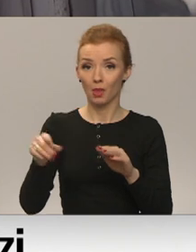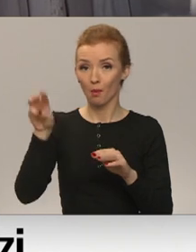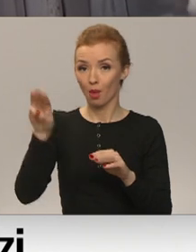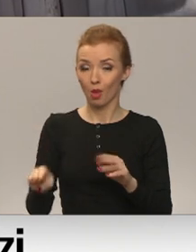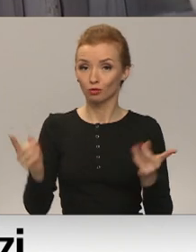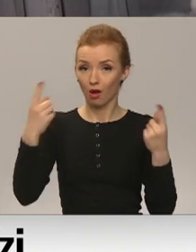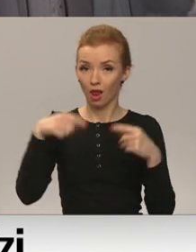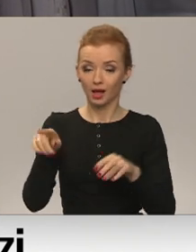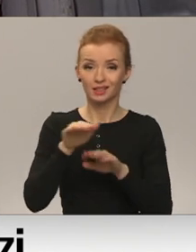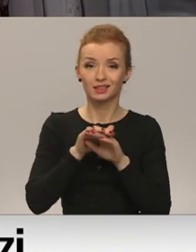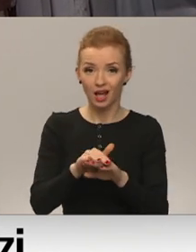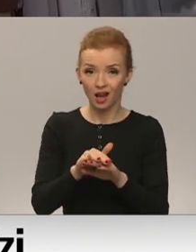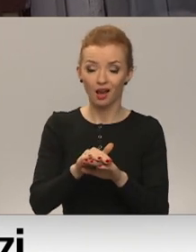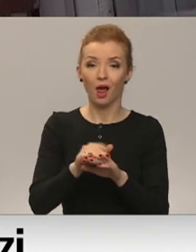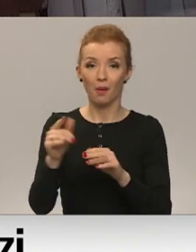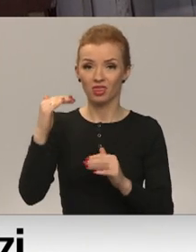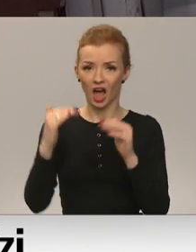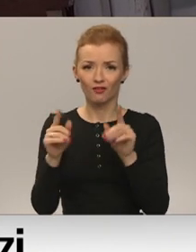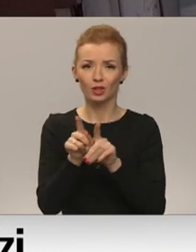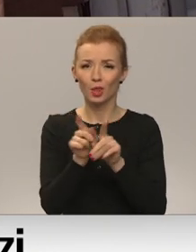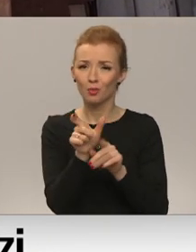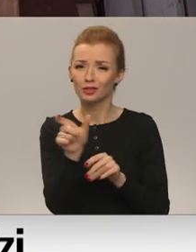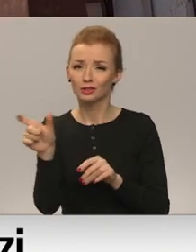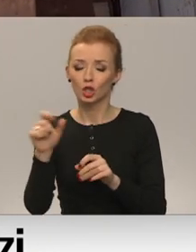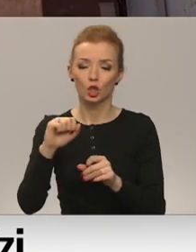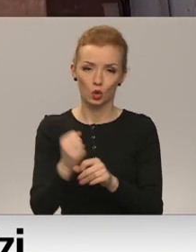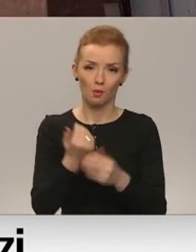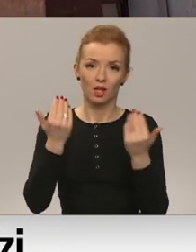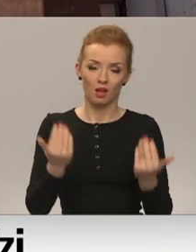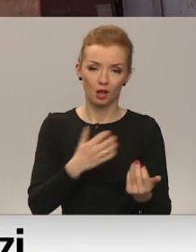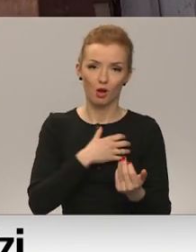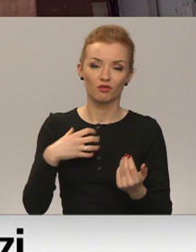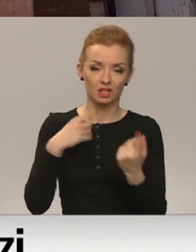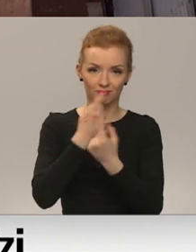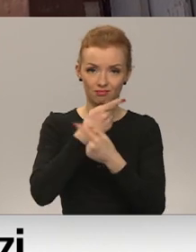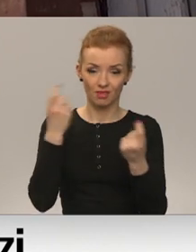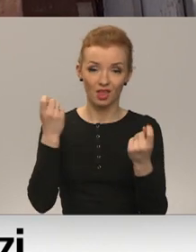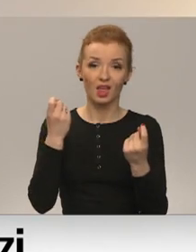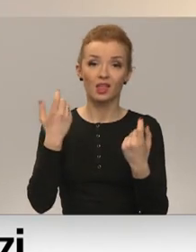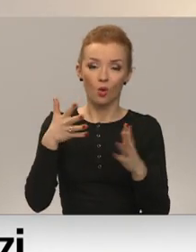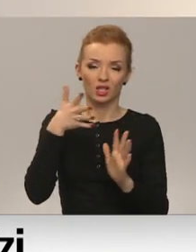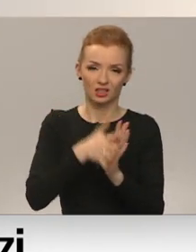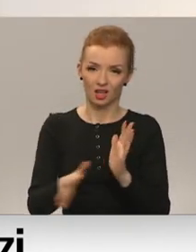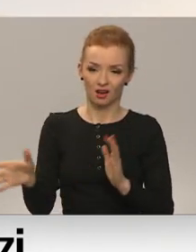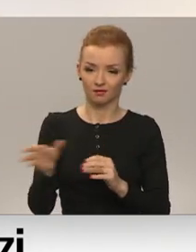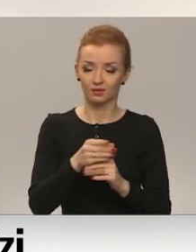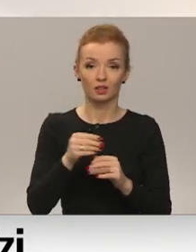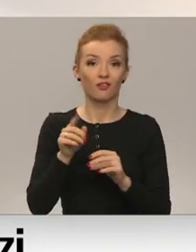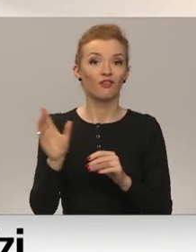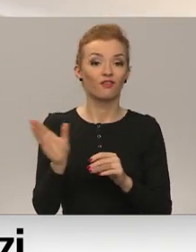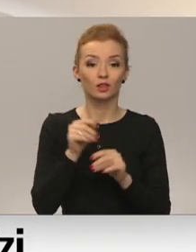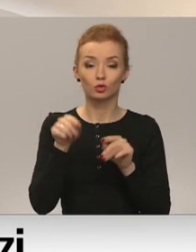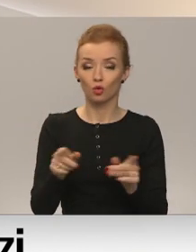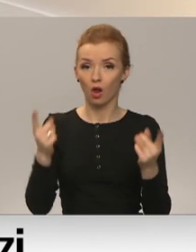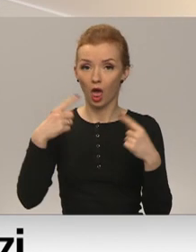tā izdevās saglabāt siltumenerģijas tarifu nemainīgu, tagad pašvaldība ziņo, ka resursi ir izsmelti. Visu šo laiku